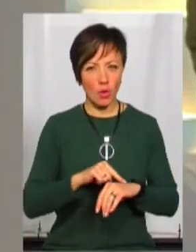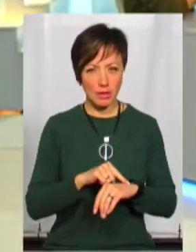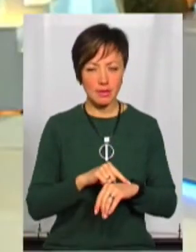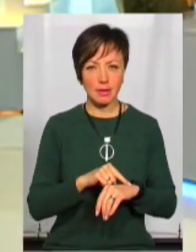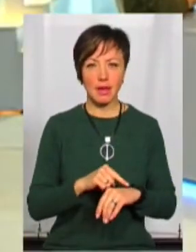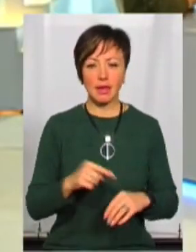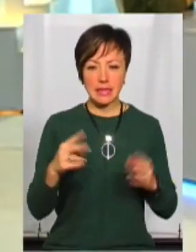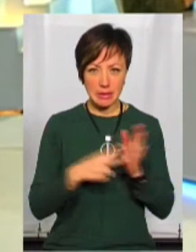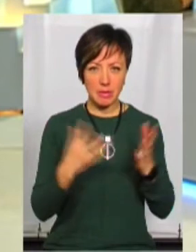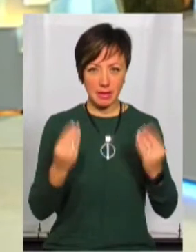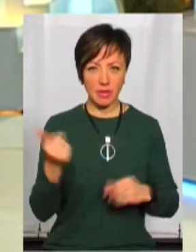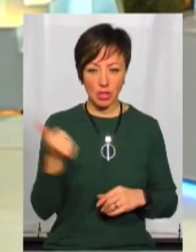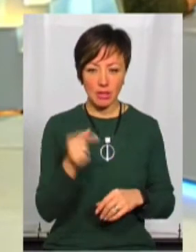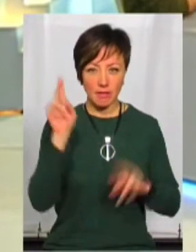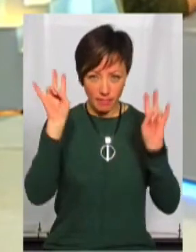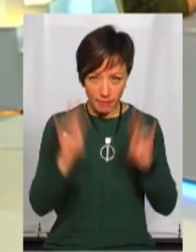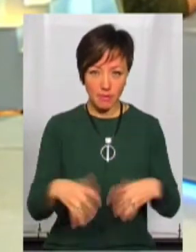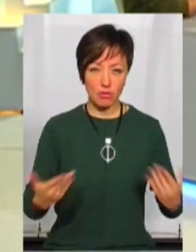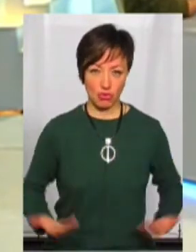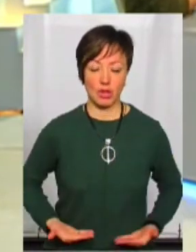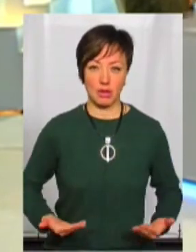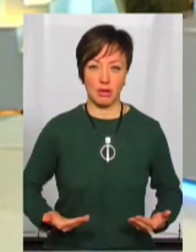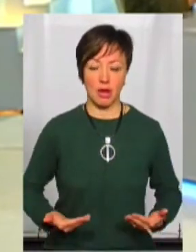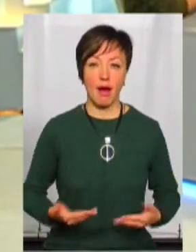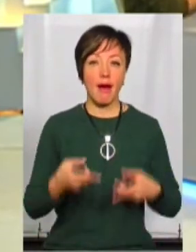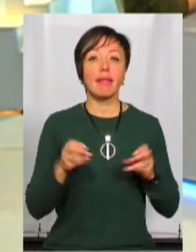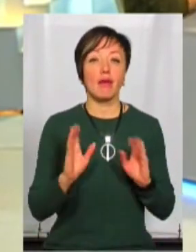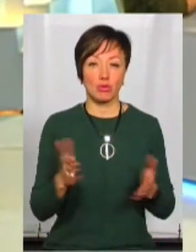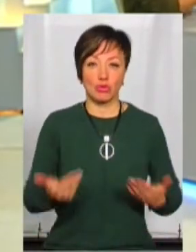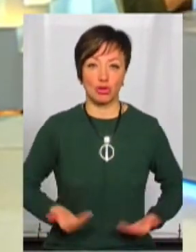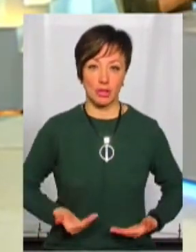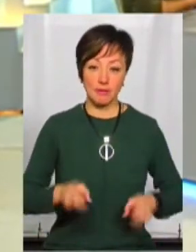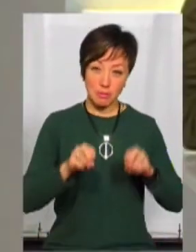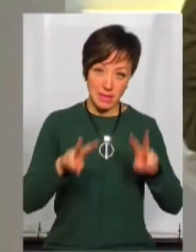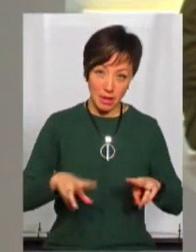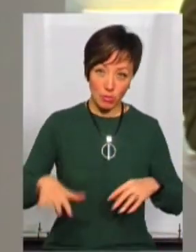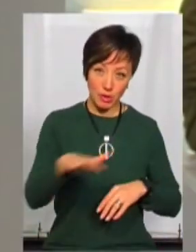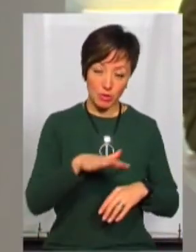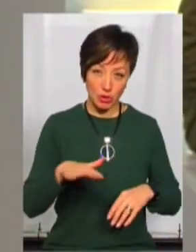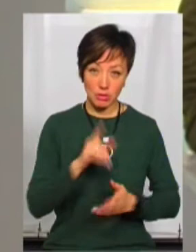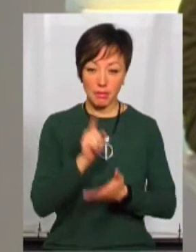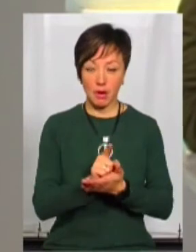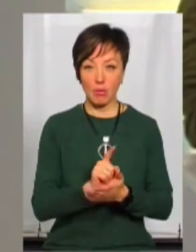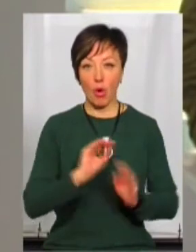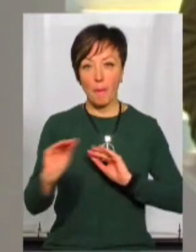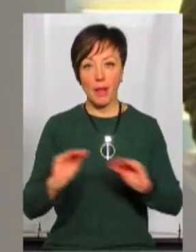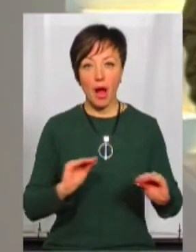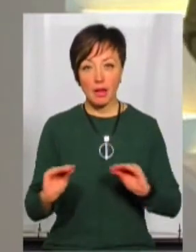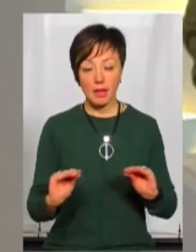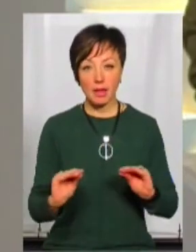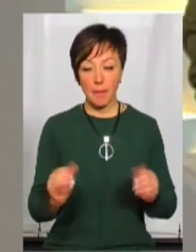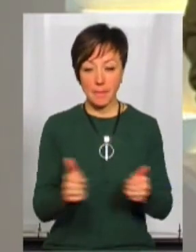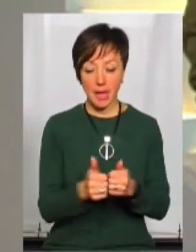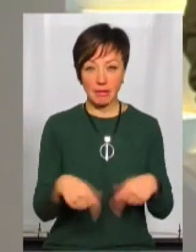Це означає, що він буквально буде там жити. А де він буде жити? У спеціальному приміщенні, яке має бути обладнане